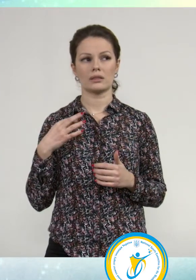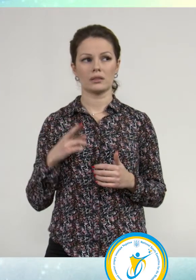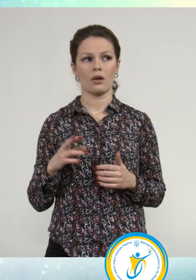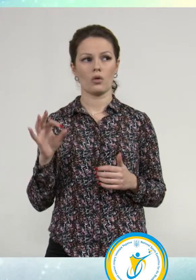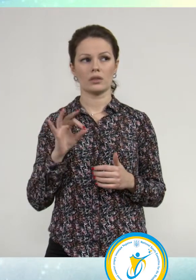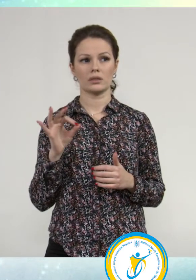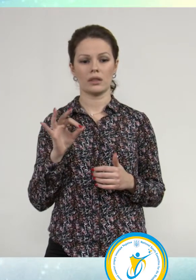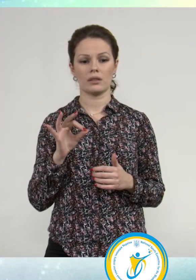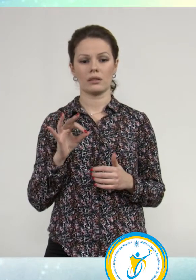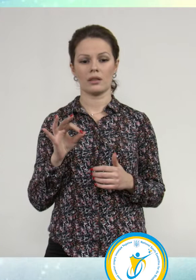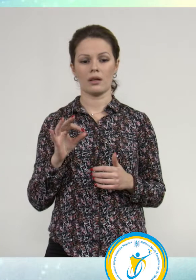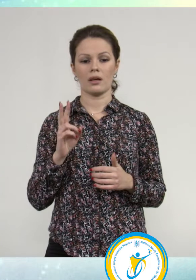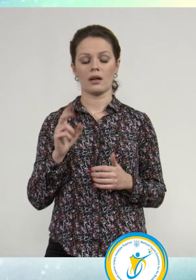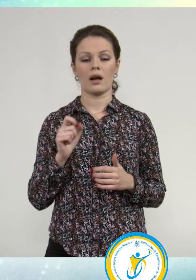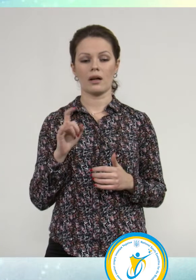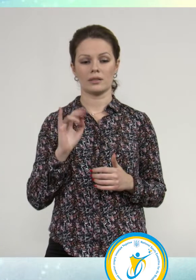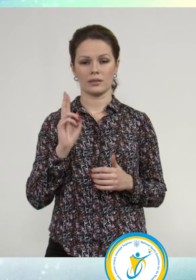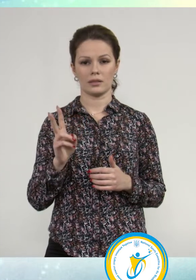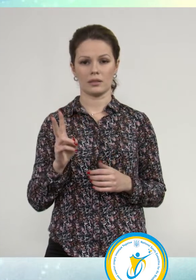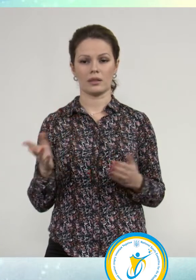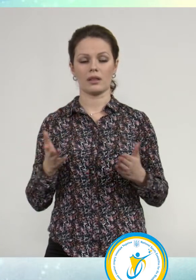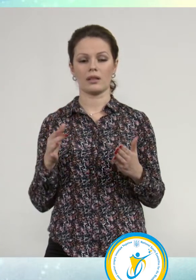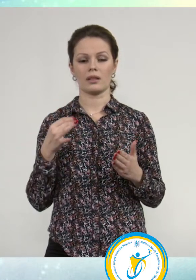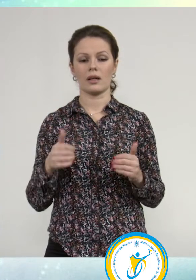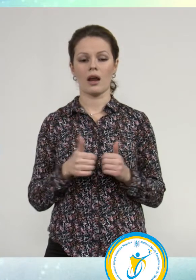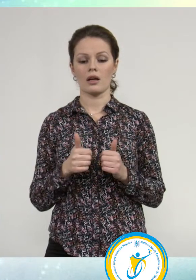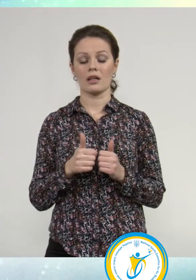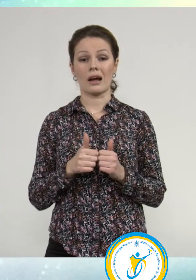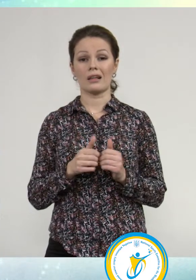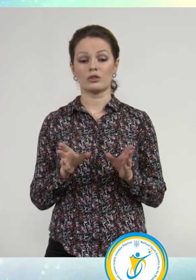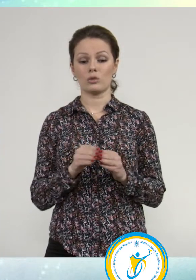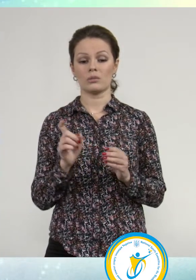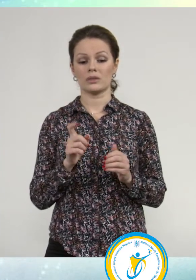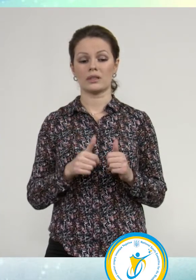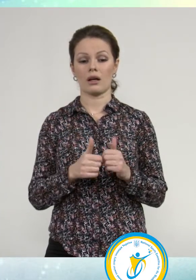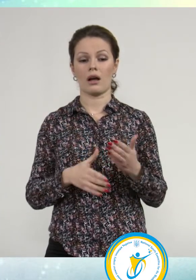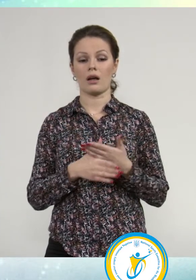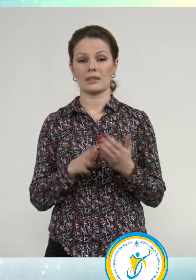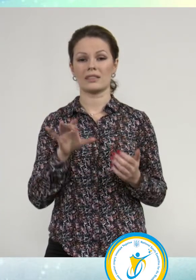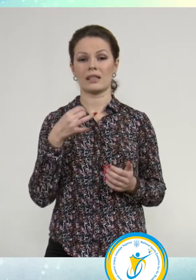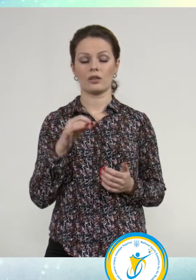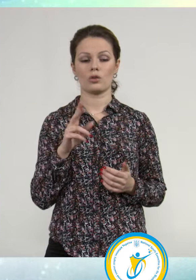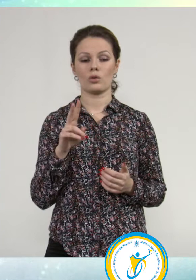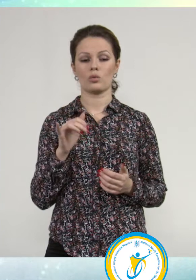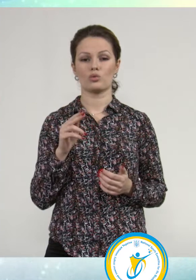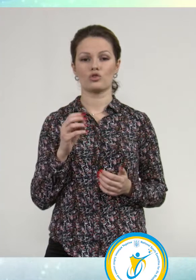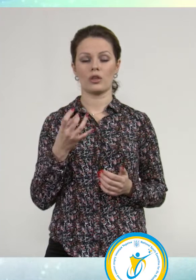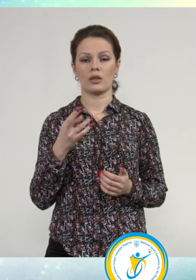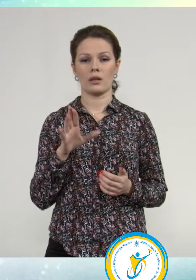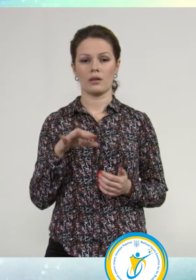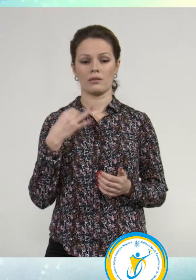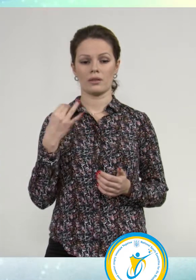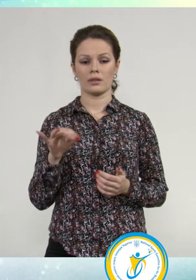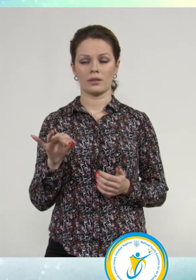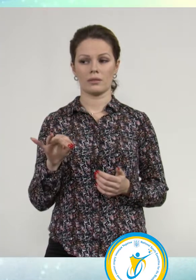торкається Олександра Казіка, да, який разом із гайдом Сергієм Кучерявим провели